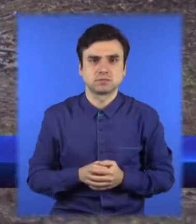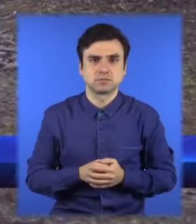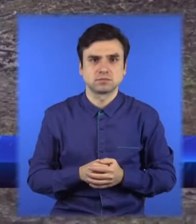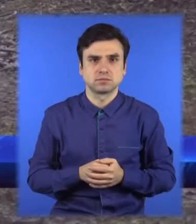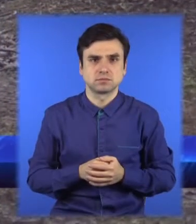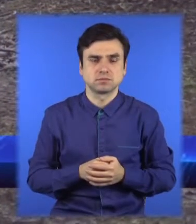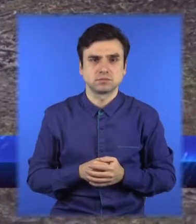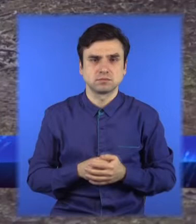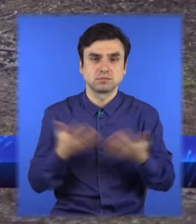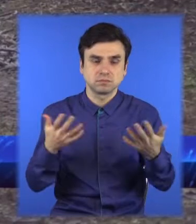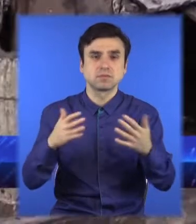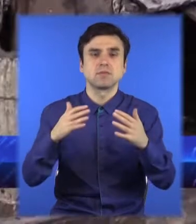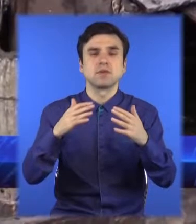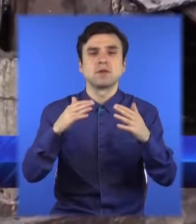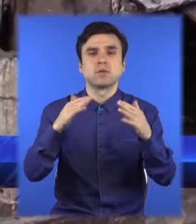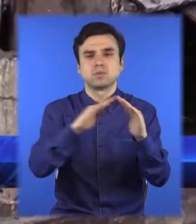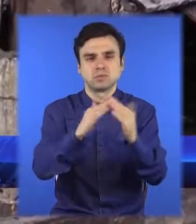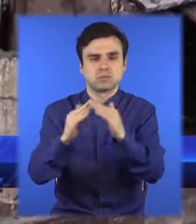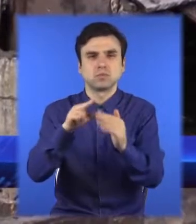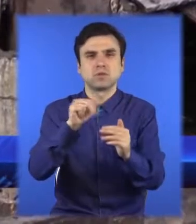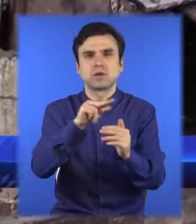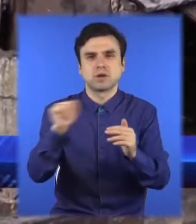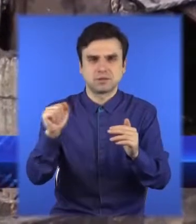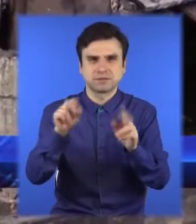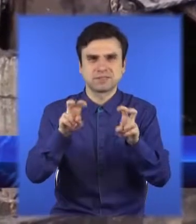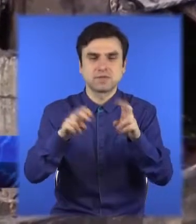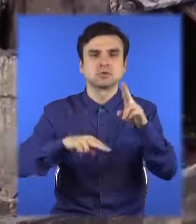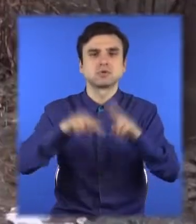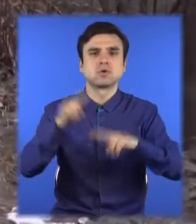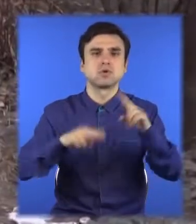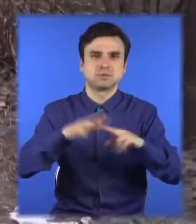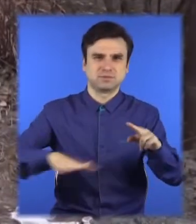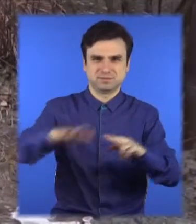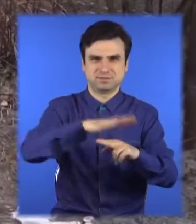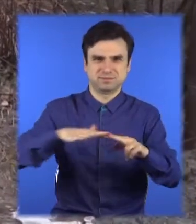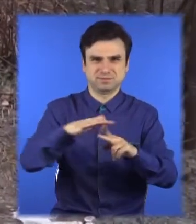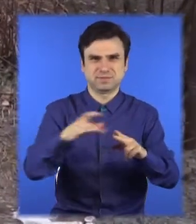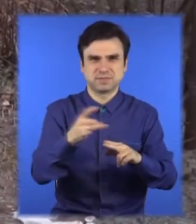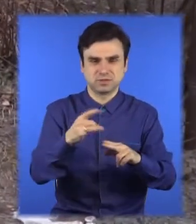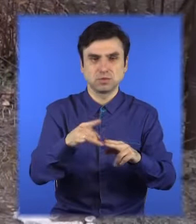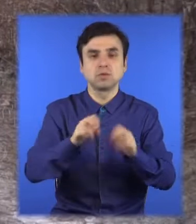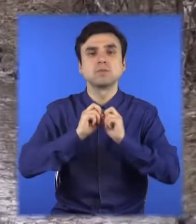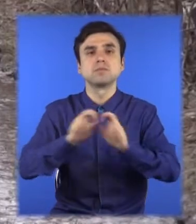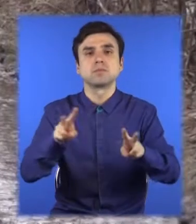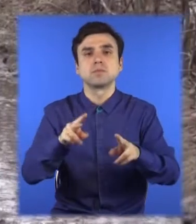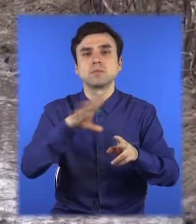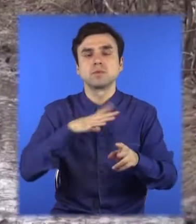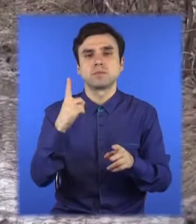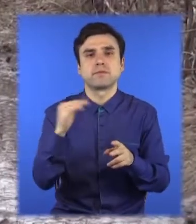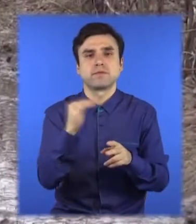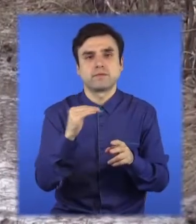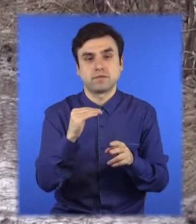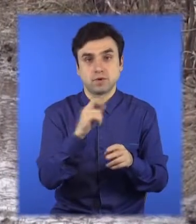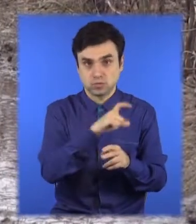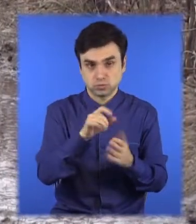вулички на дачному кооперативі «Будівельник». Вода з колодязя лє рікою. Порив труб у ньому трапився ще на початку лютого. Місцеві